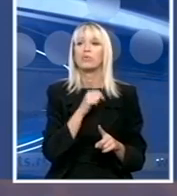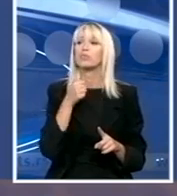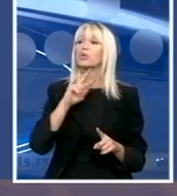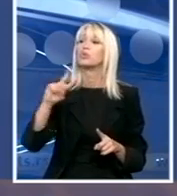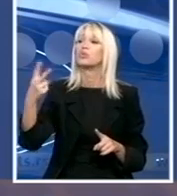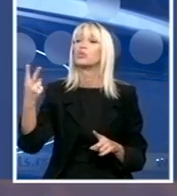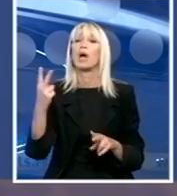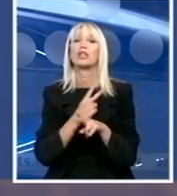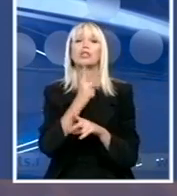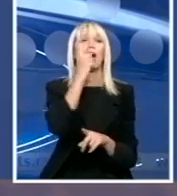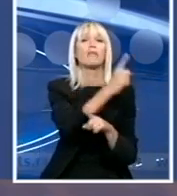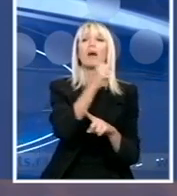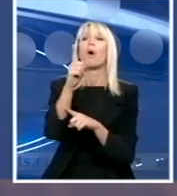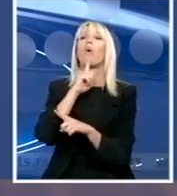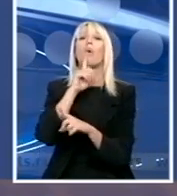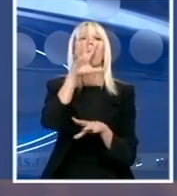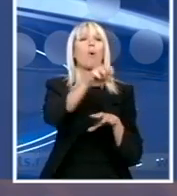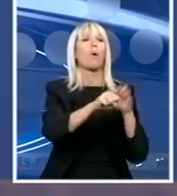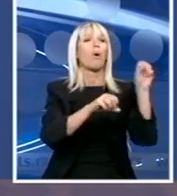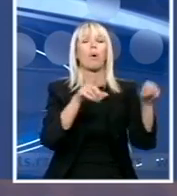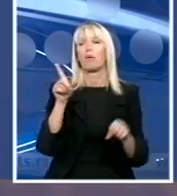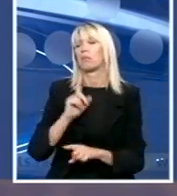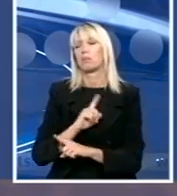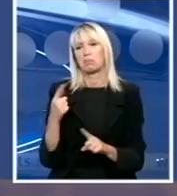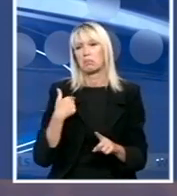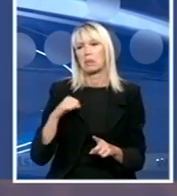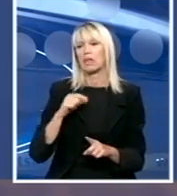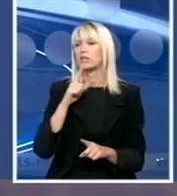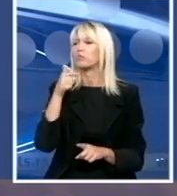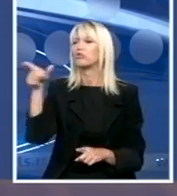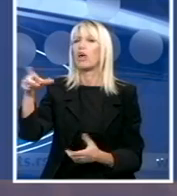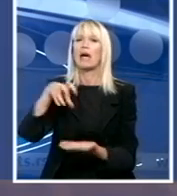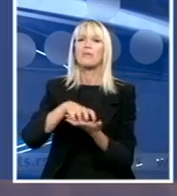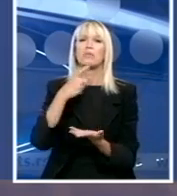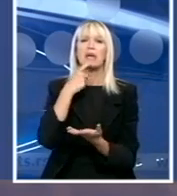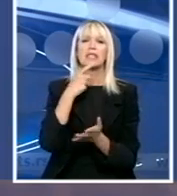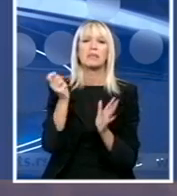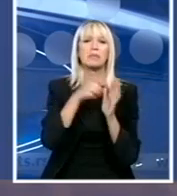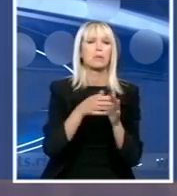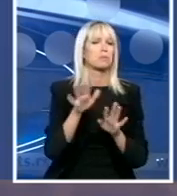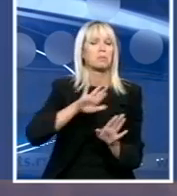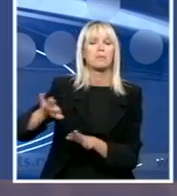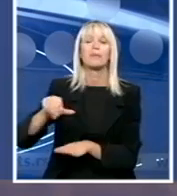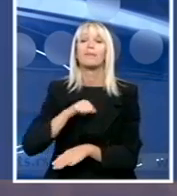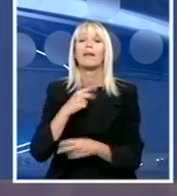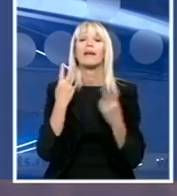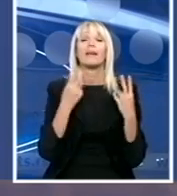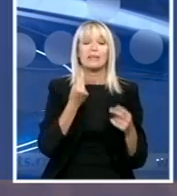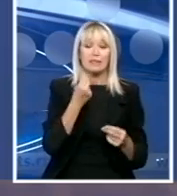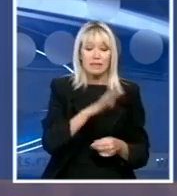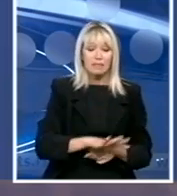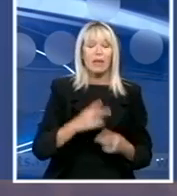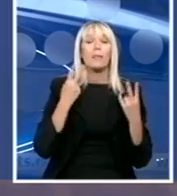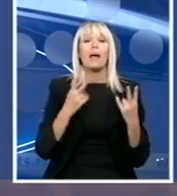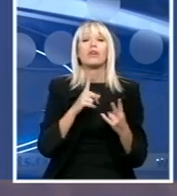nego nam je jedini uslov da bude prevashodno bezbedna i efikasna. I te vakcine koje